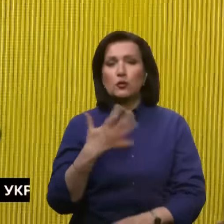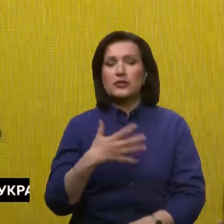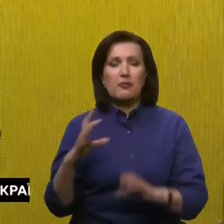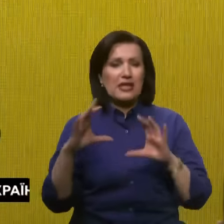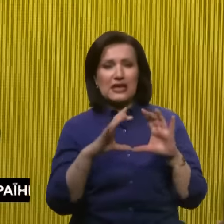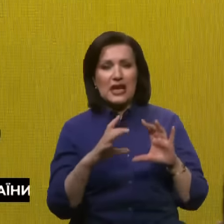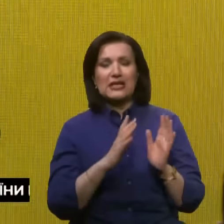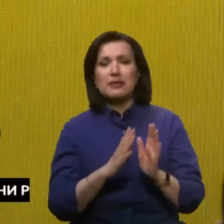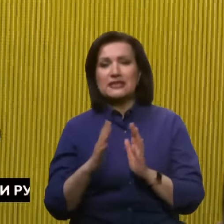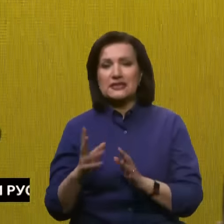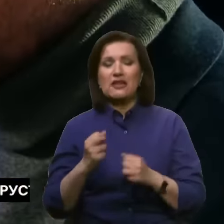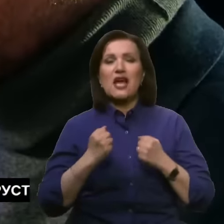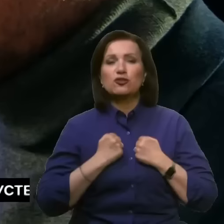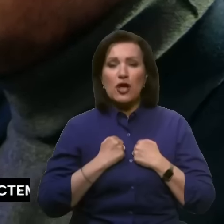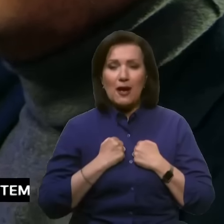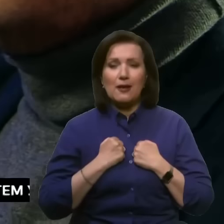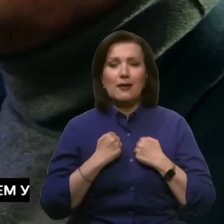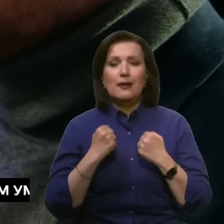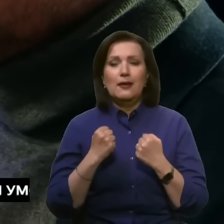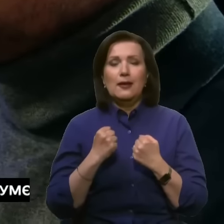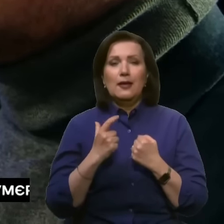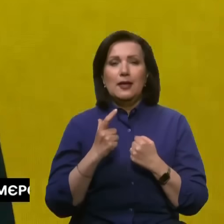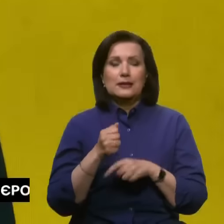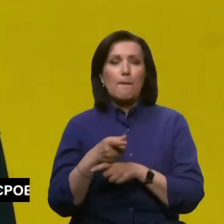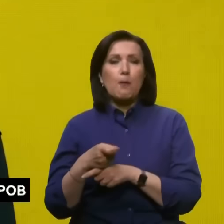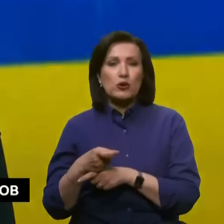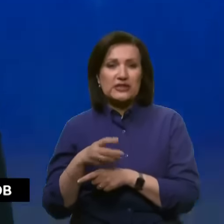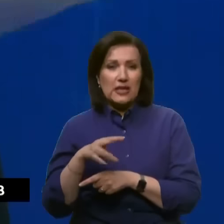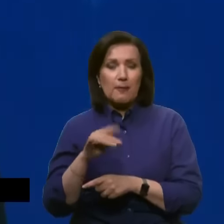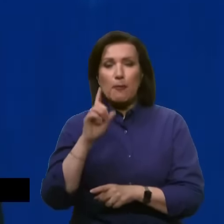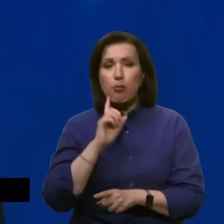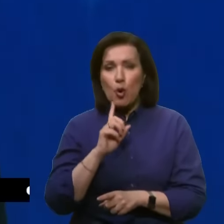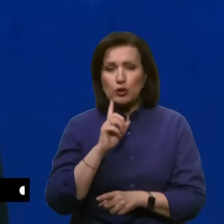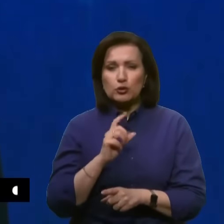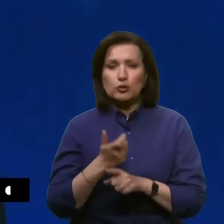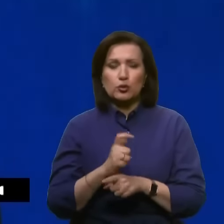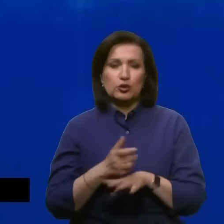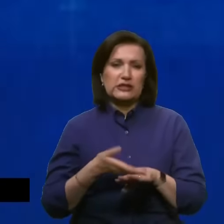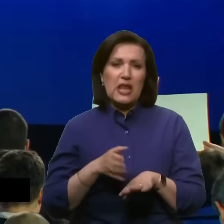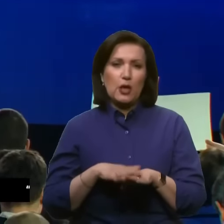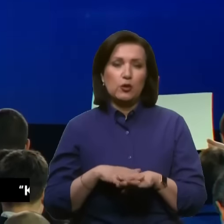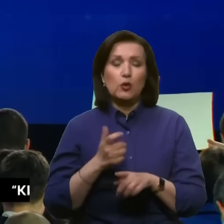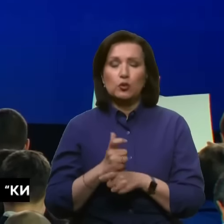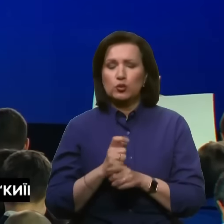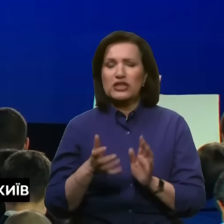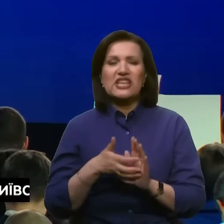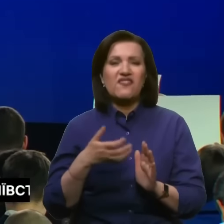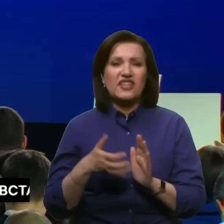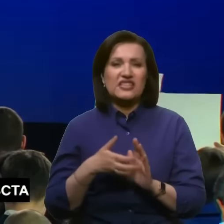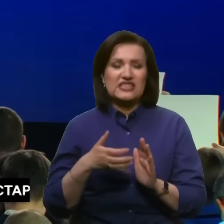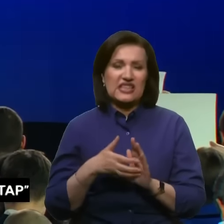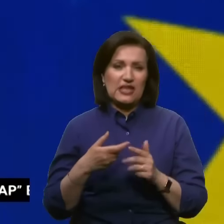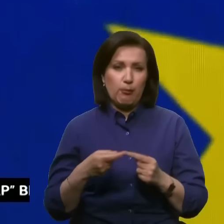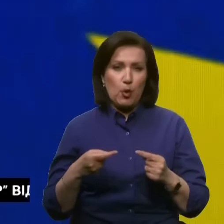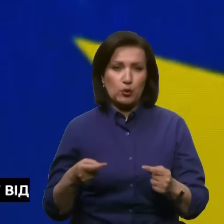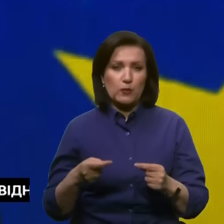155-й калібр системи, на жаль, з пострілами поки що дуже складно. Дуже дефіцитний